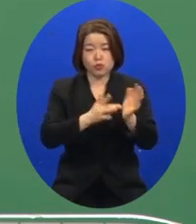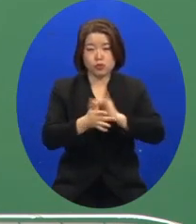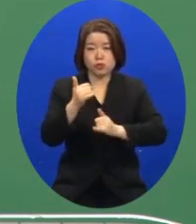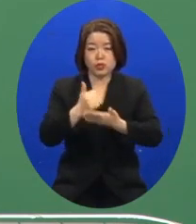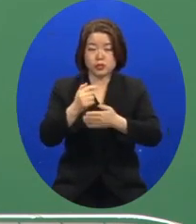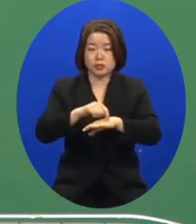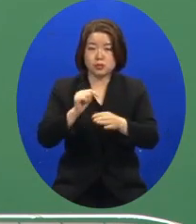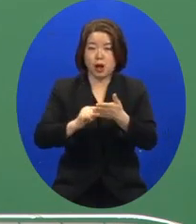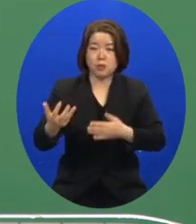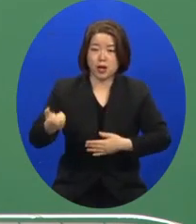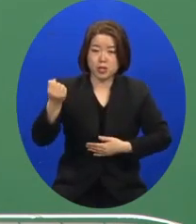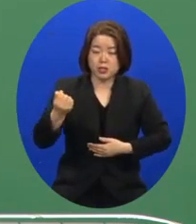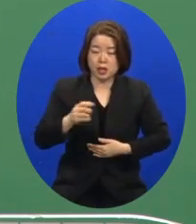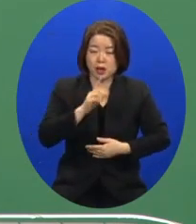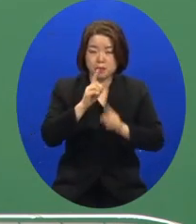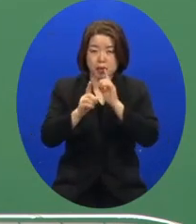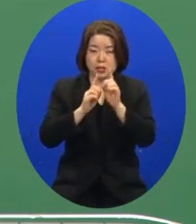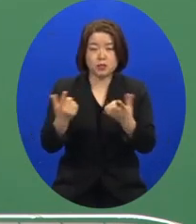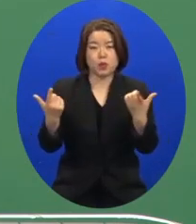똑같은 말씀이에요.